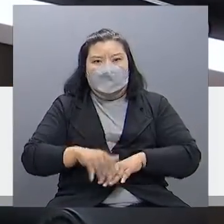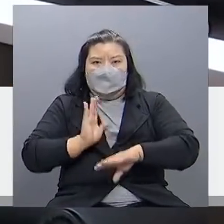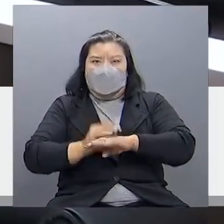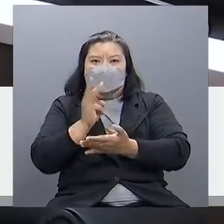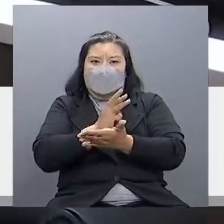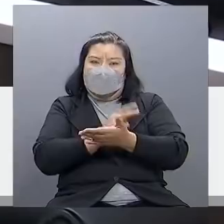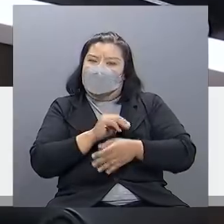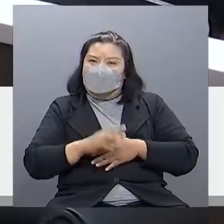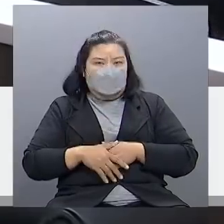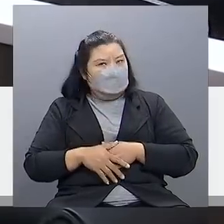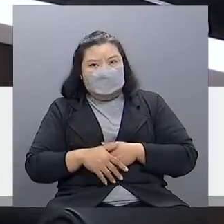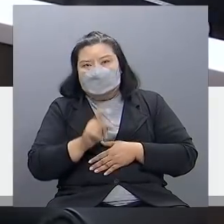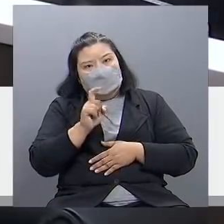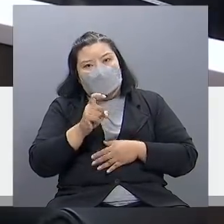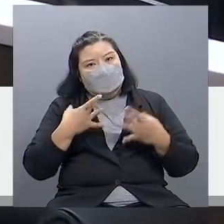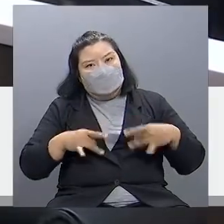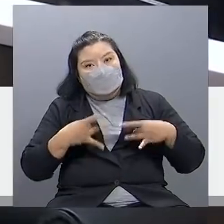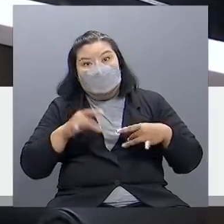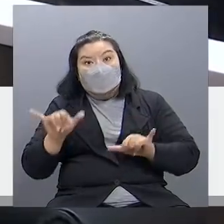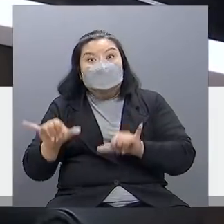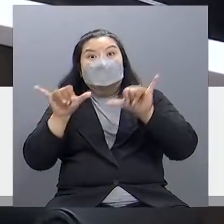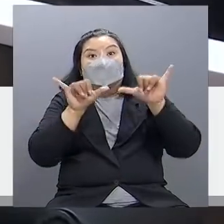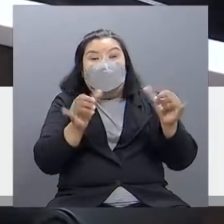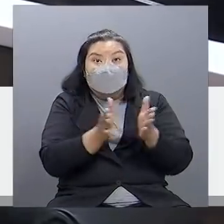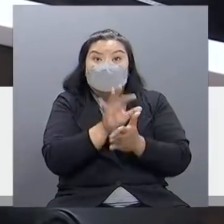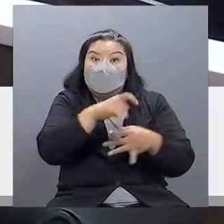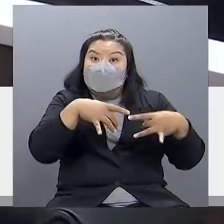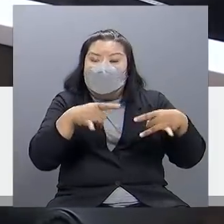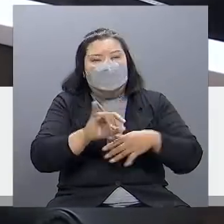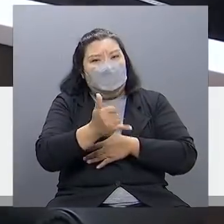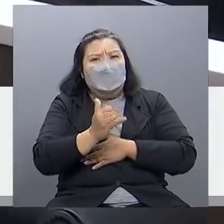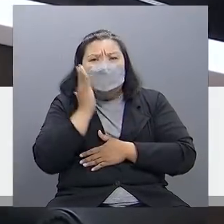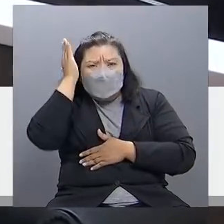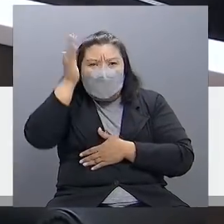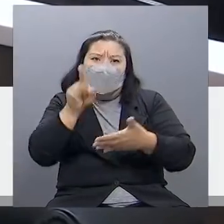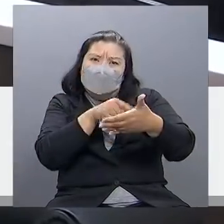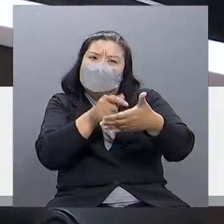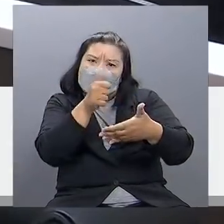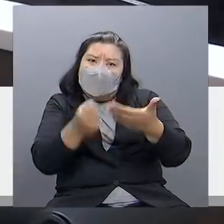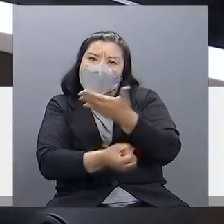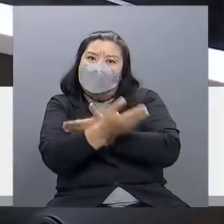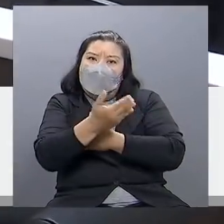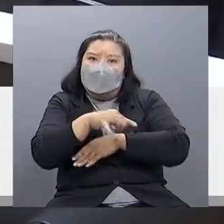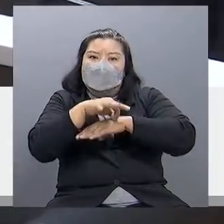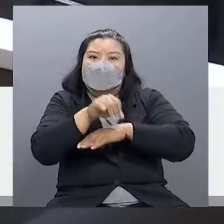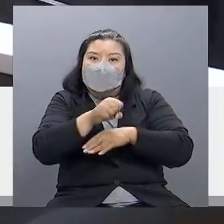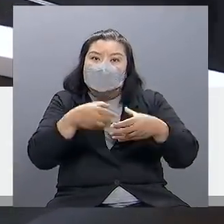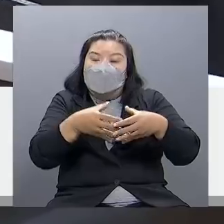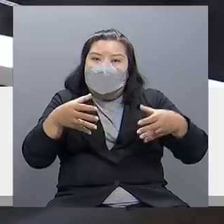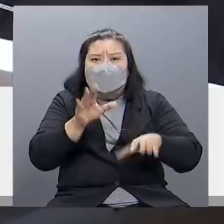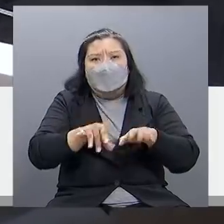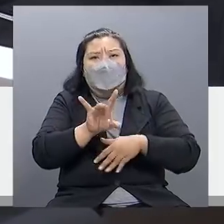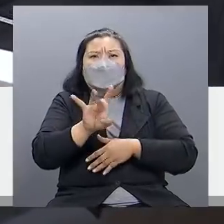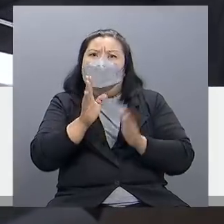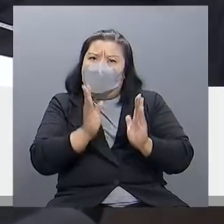หากภูมิใจไทยเปลี่ยนขั้วแม่การเลือกตั้งในอนาคตมีโอกาสได้ที่นั่งเพิ่มหรือเกือบร้อยคนและ